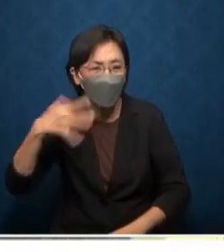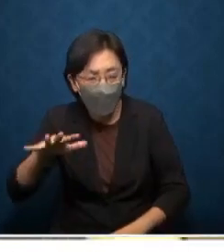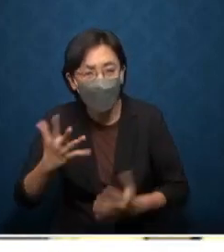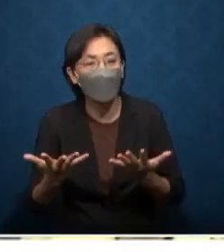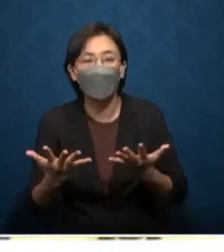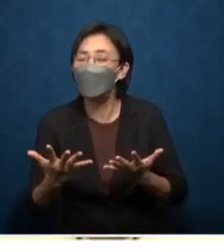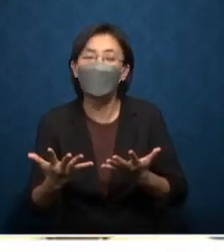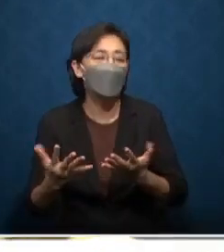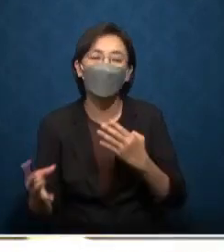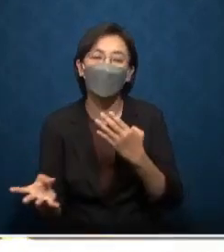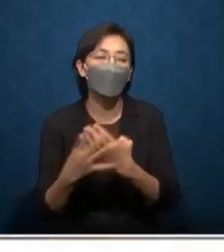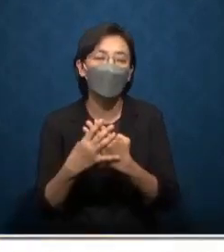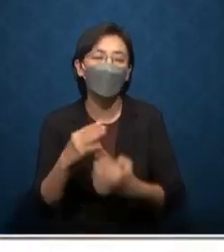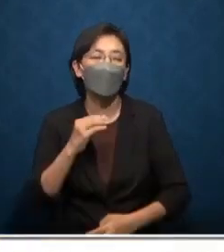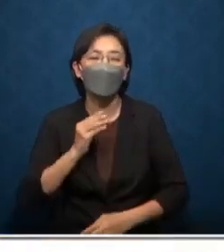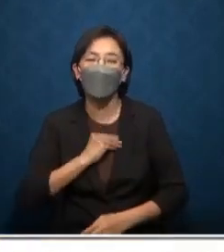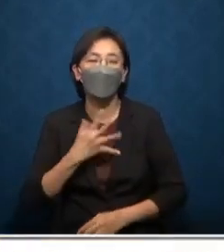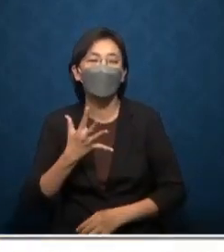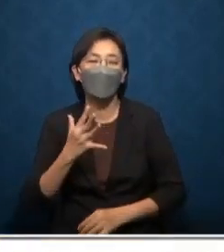เขาไม่กลวคุกครับ